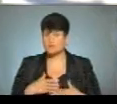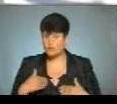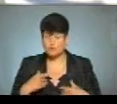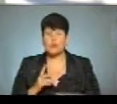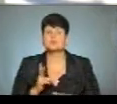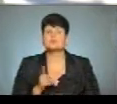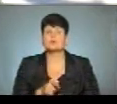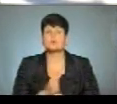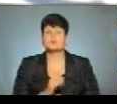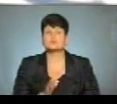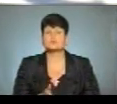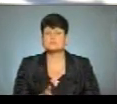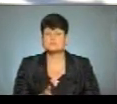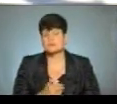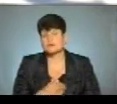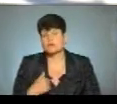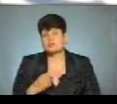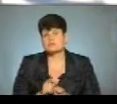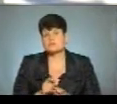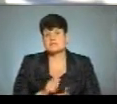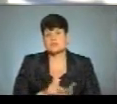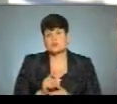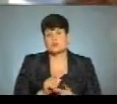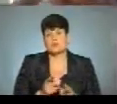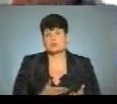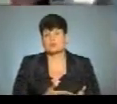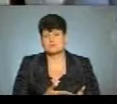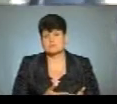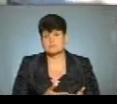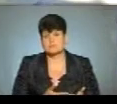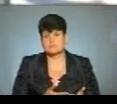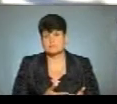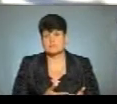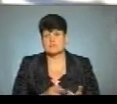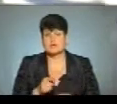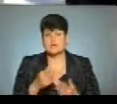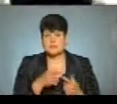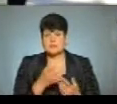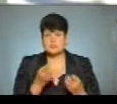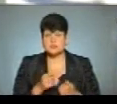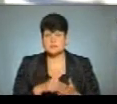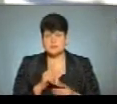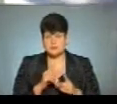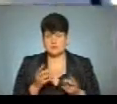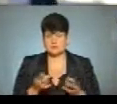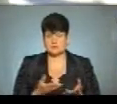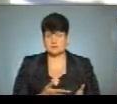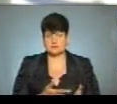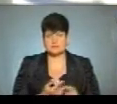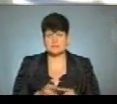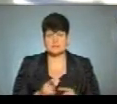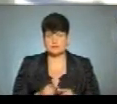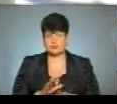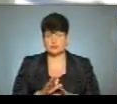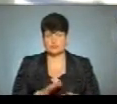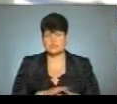буде, бо вони не хочуть сваритися з міською радою. Їм ще міська рада буде потрібна. Ну, то це не